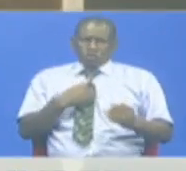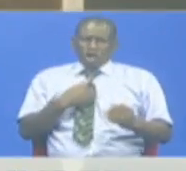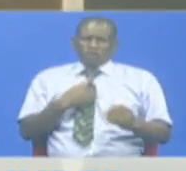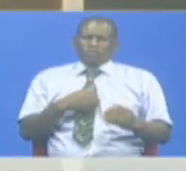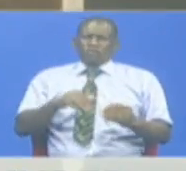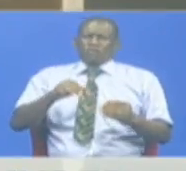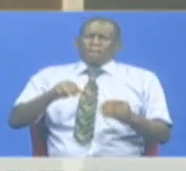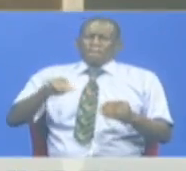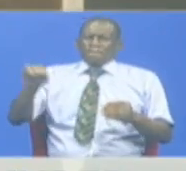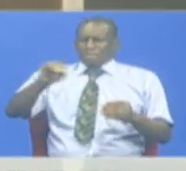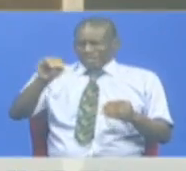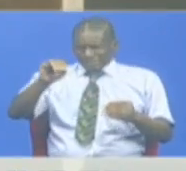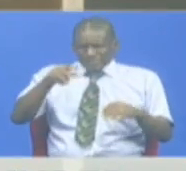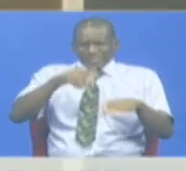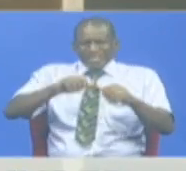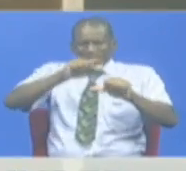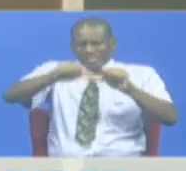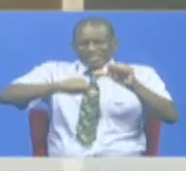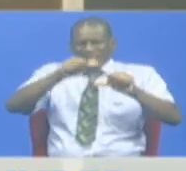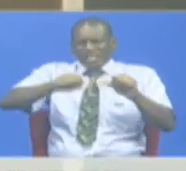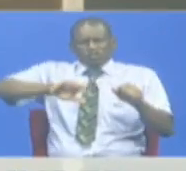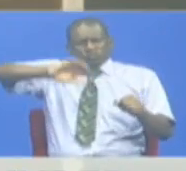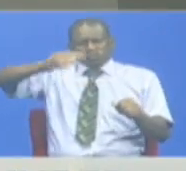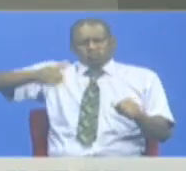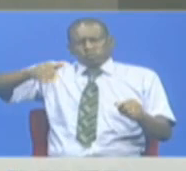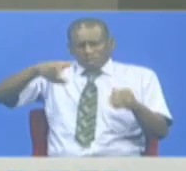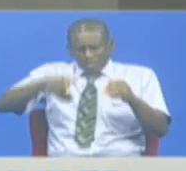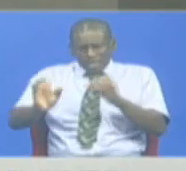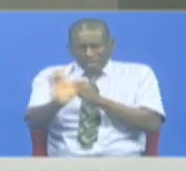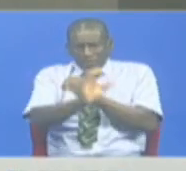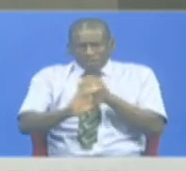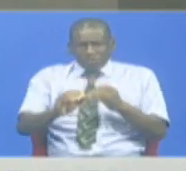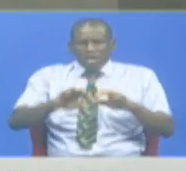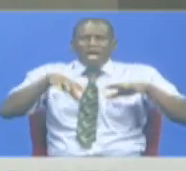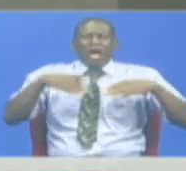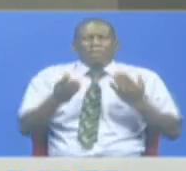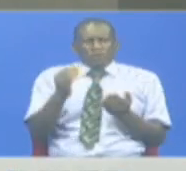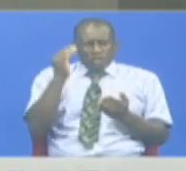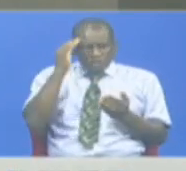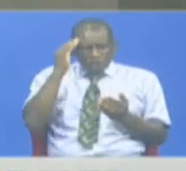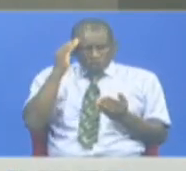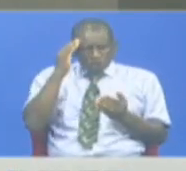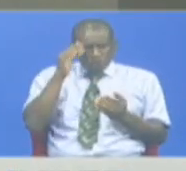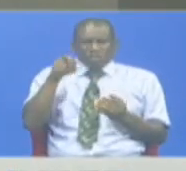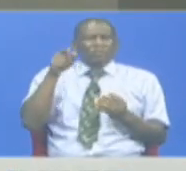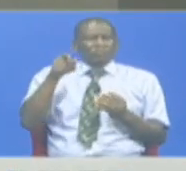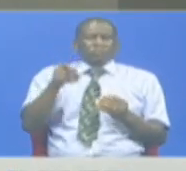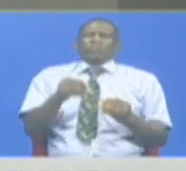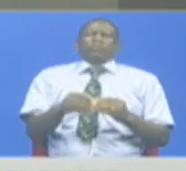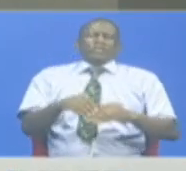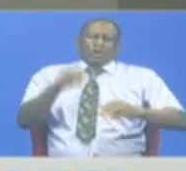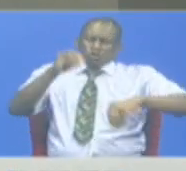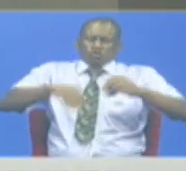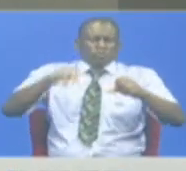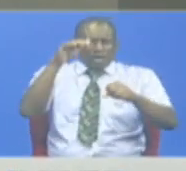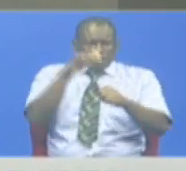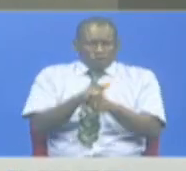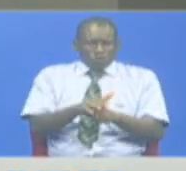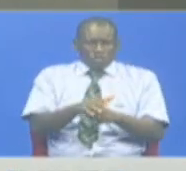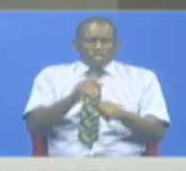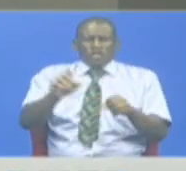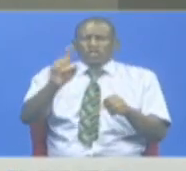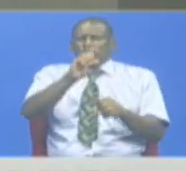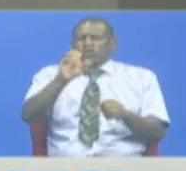uzamifu katika sayansi ya baharini hapa nchini. Kuhusu elimu, alikuwa na mchango mkubwa katika somo la